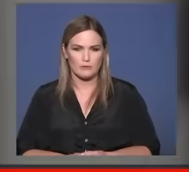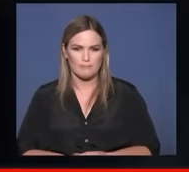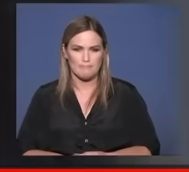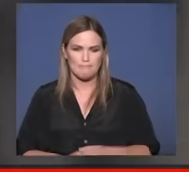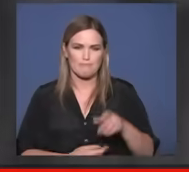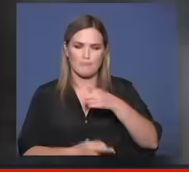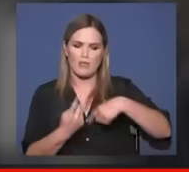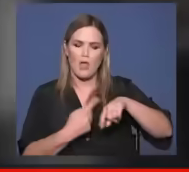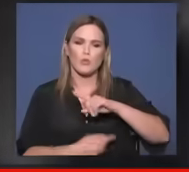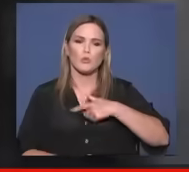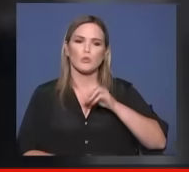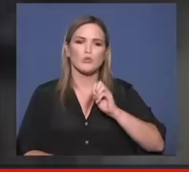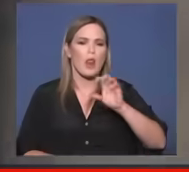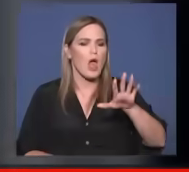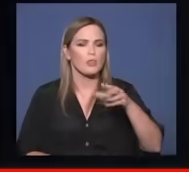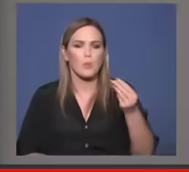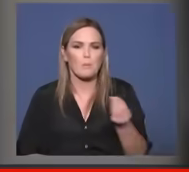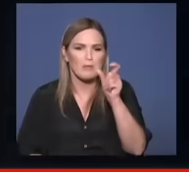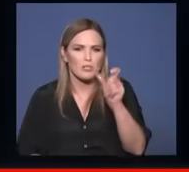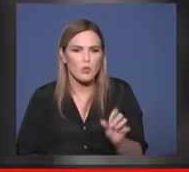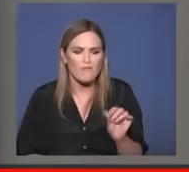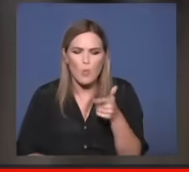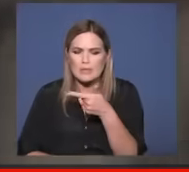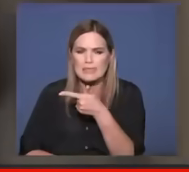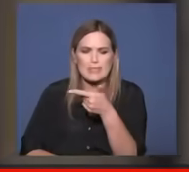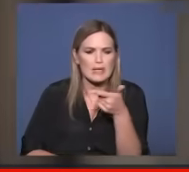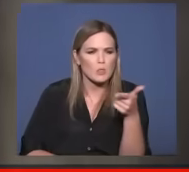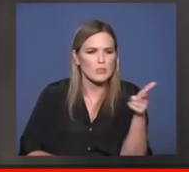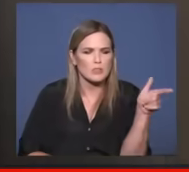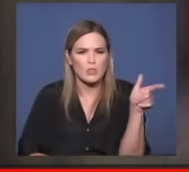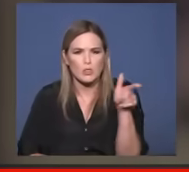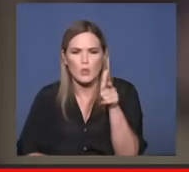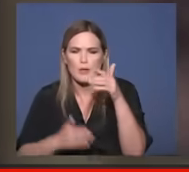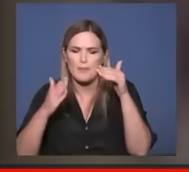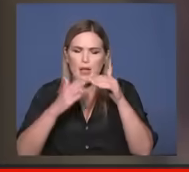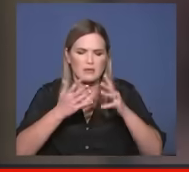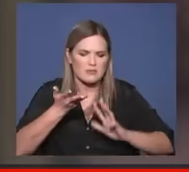שלחנו מישהו, ואז הוא הסריט לנו סרטון, הבית שרוף לגמרי.